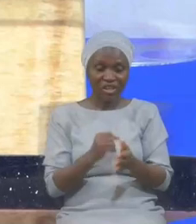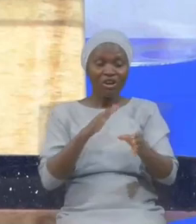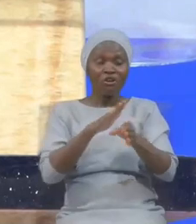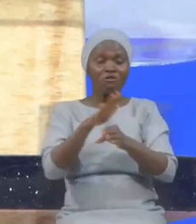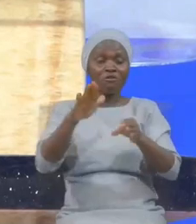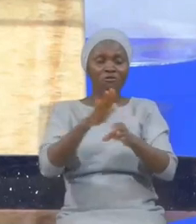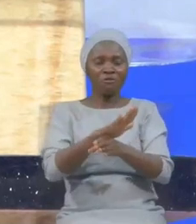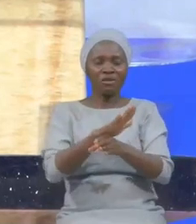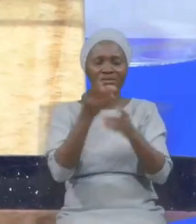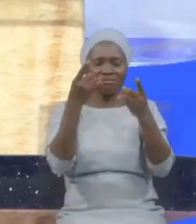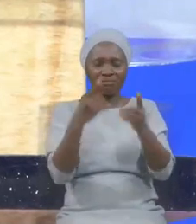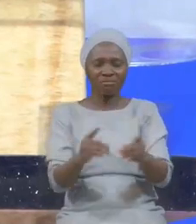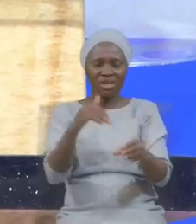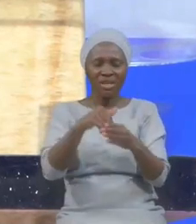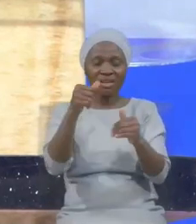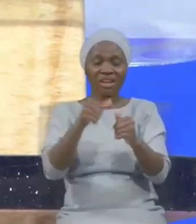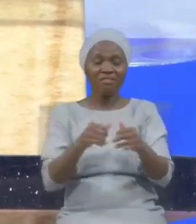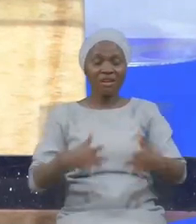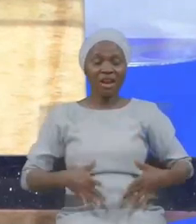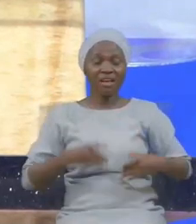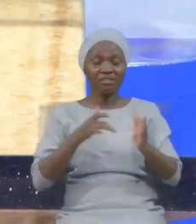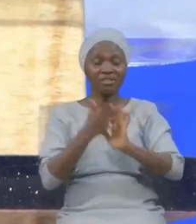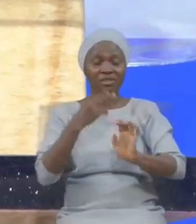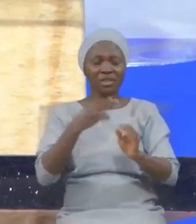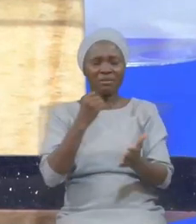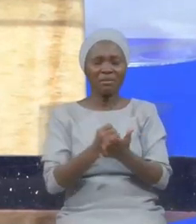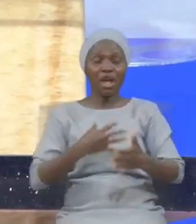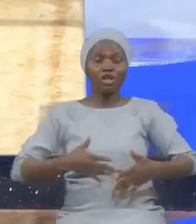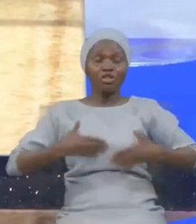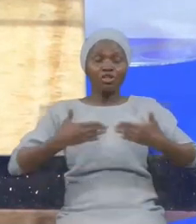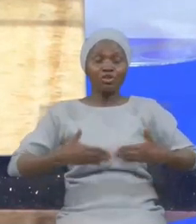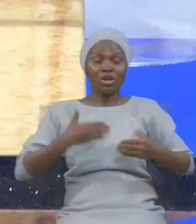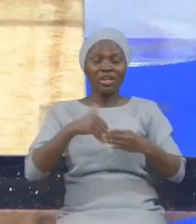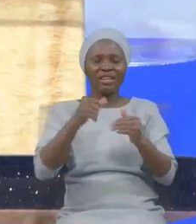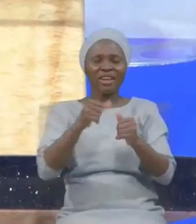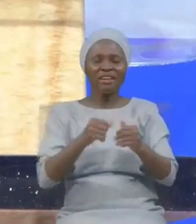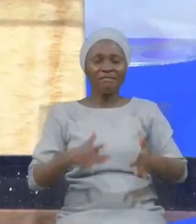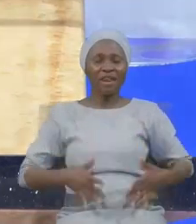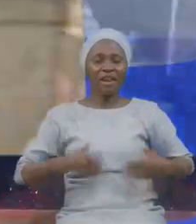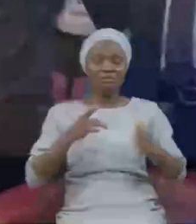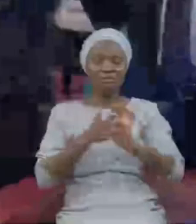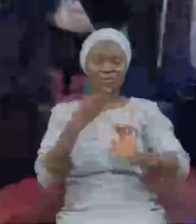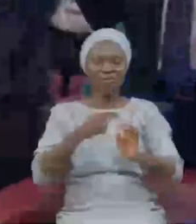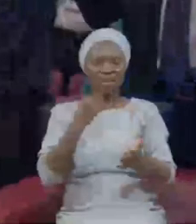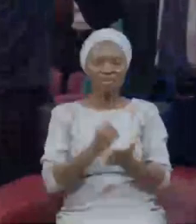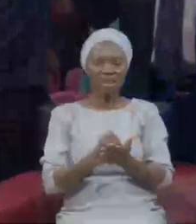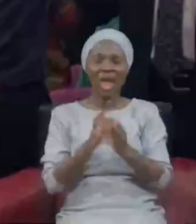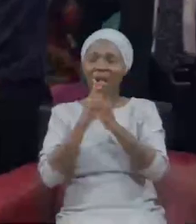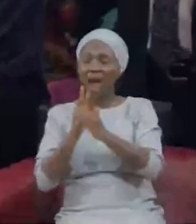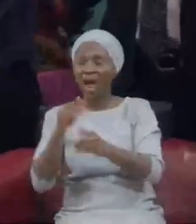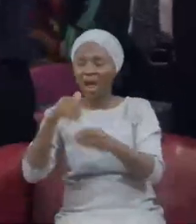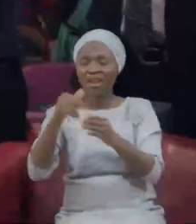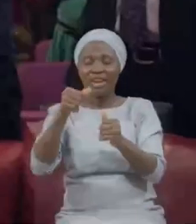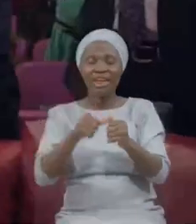L'accomplissement dans chaque vie, la joie dans chaque vie, les réponses dans